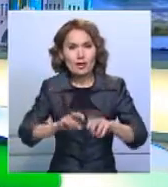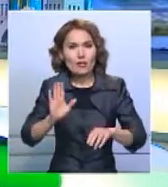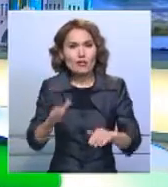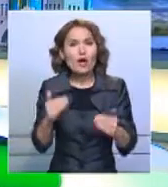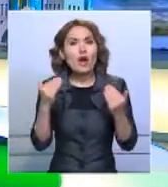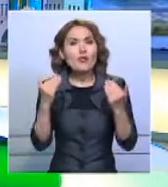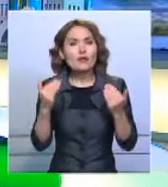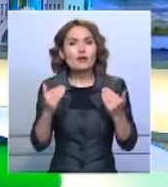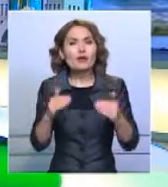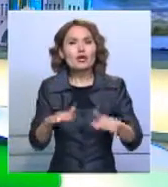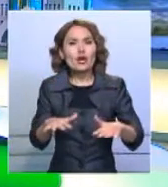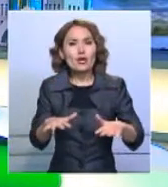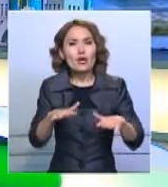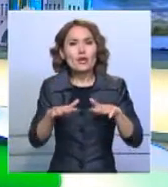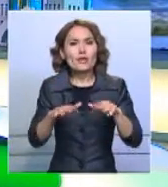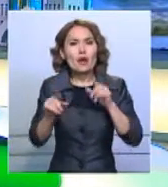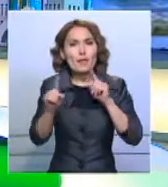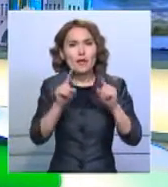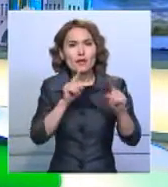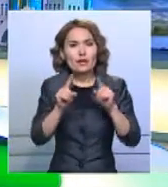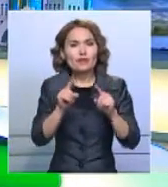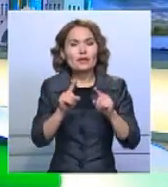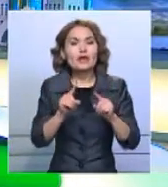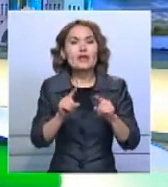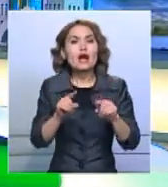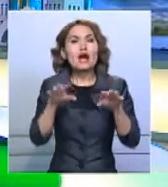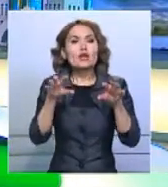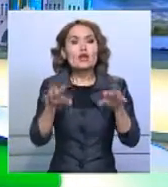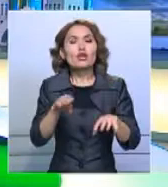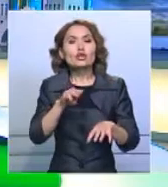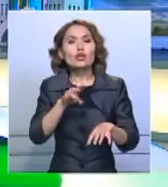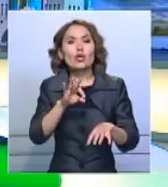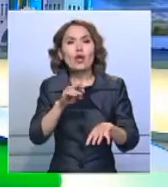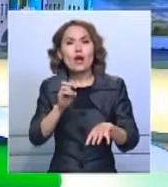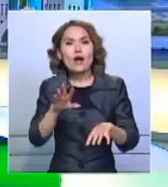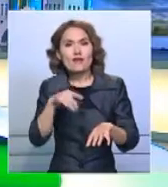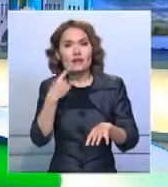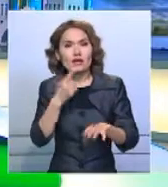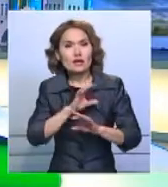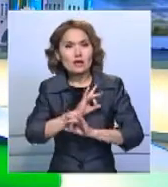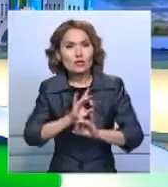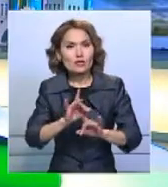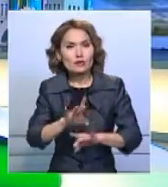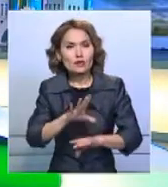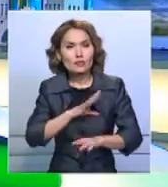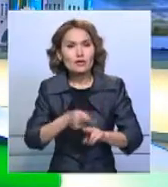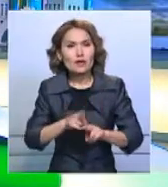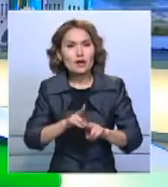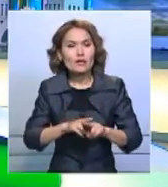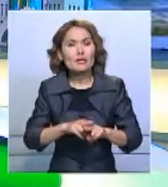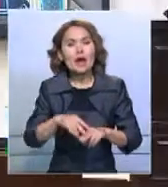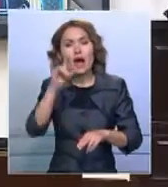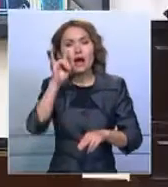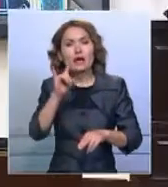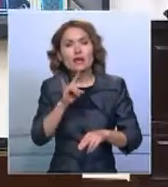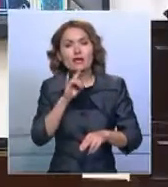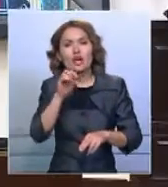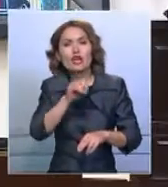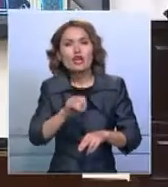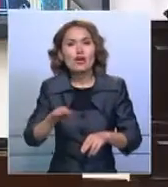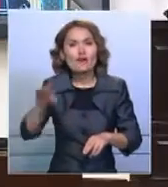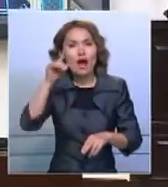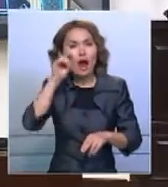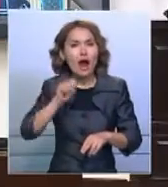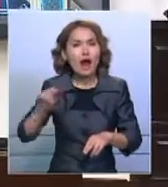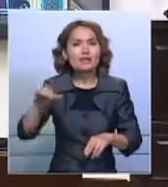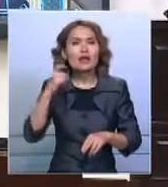алынуы тиіс. Бүгін сенатта өткен парламенттік тыңдауда сенат төрағасы Қасым Жомарт Тоқаев осылай деп мәлімдеді. Спикердің айтуынша, еліміз Евразиялық